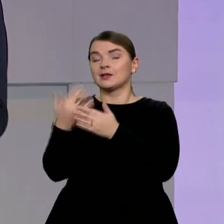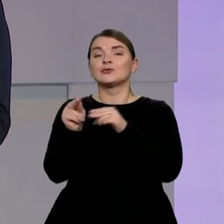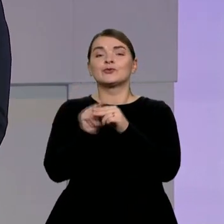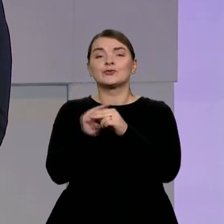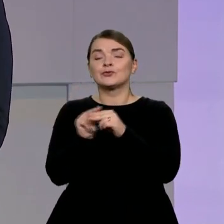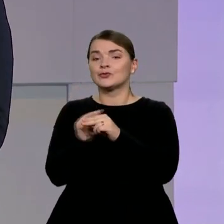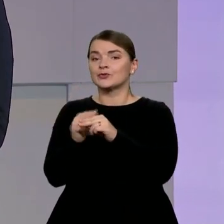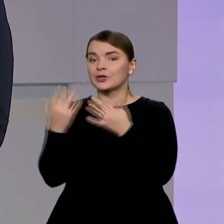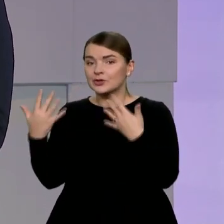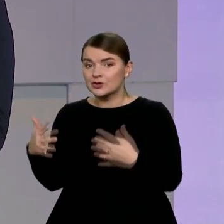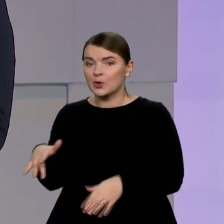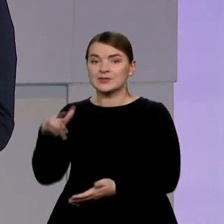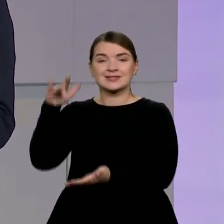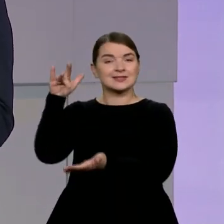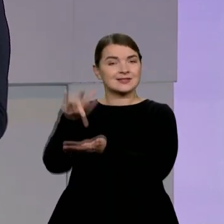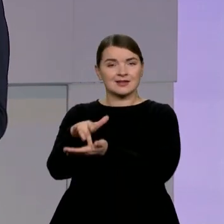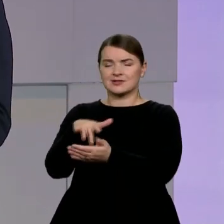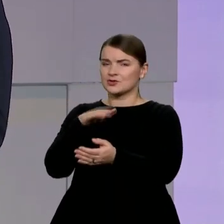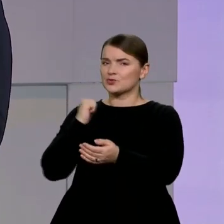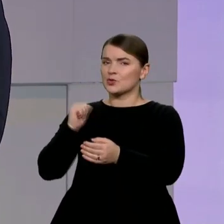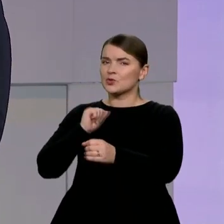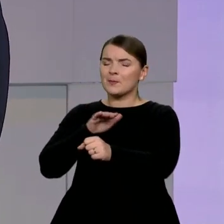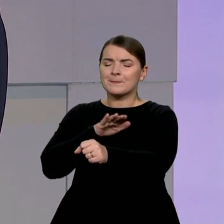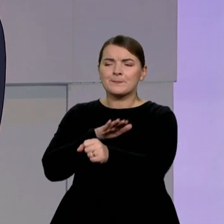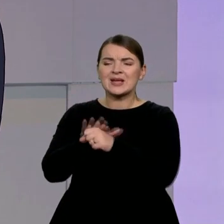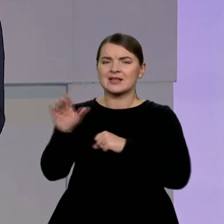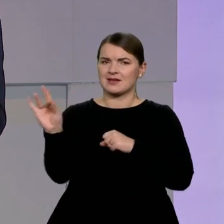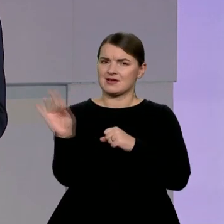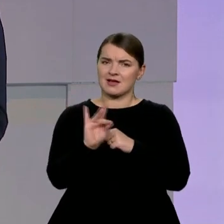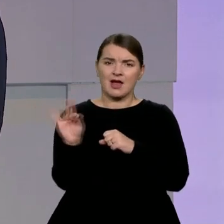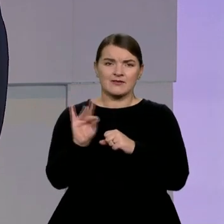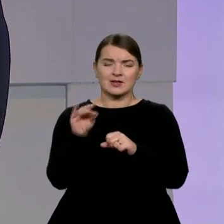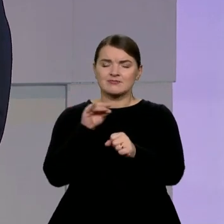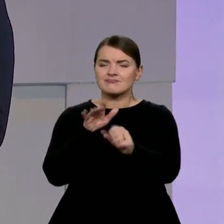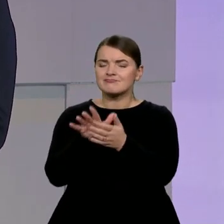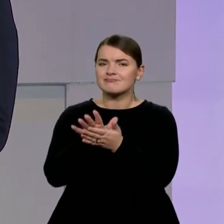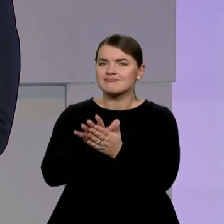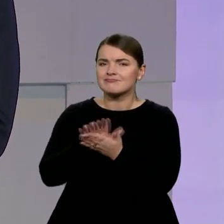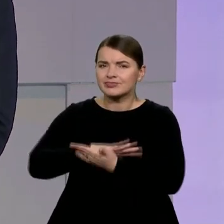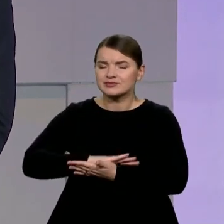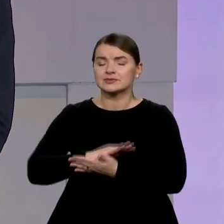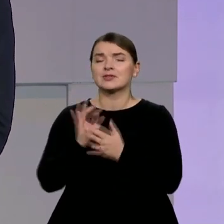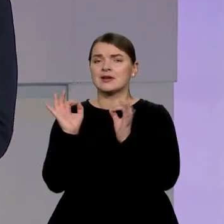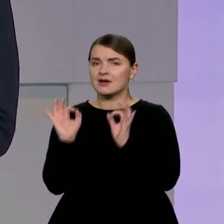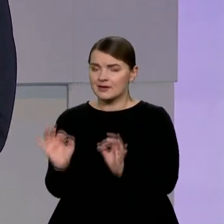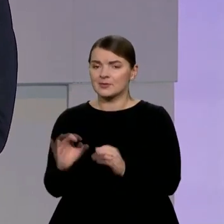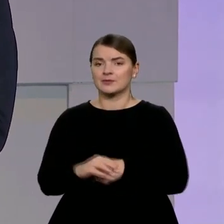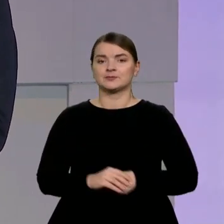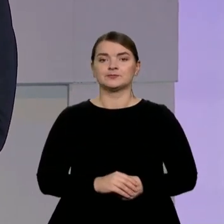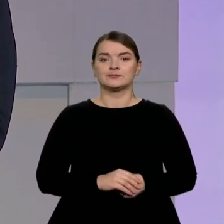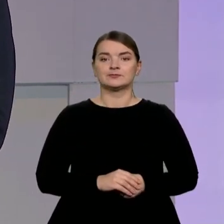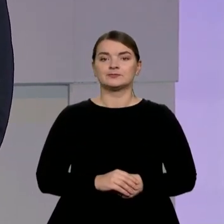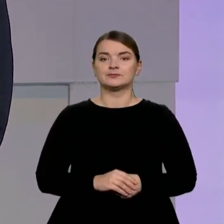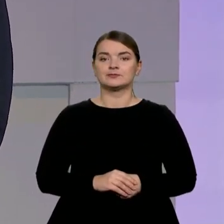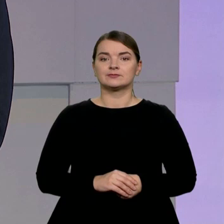Bulvaro centrinė dalis visada pilna. Ten kavinėse sunkiai rasi vietą ir tai yra tiesa. Ir yra dar...